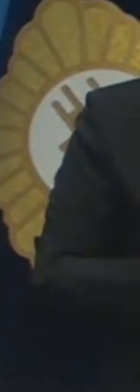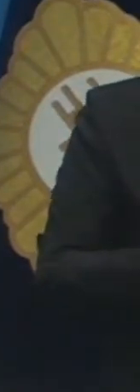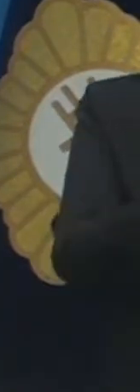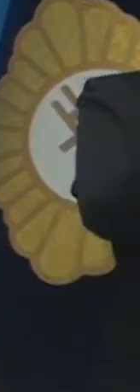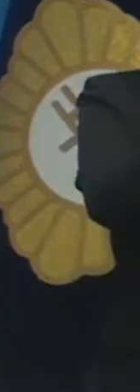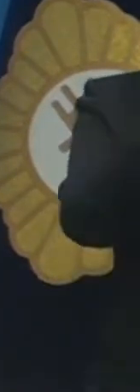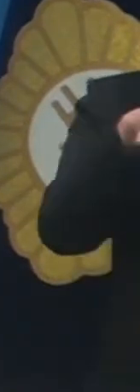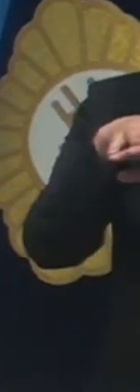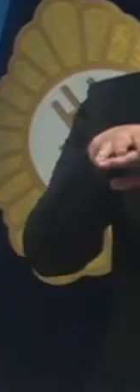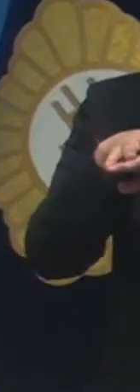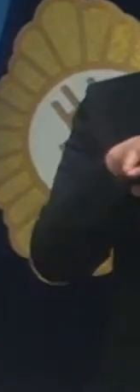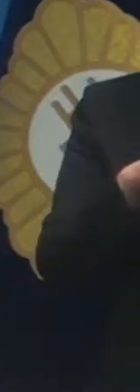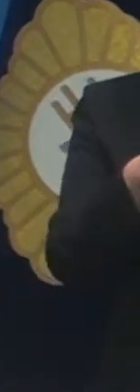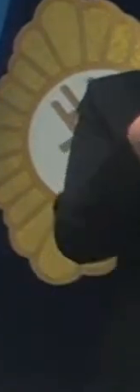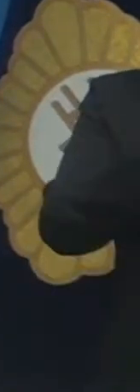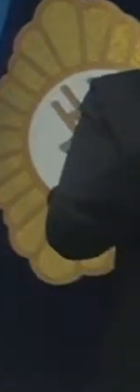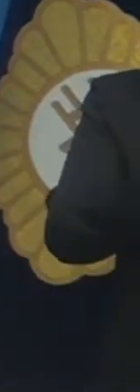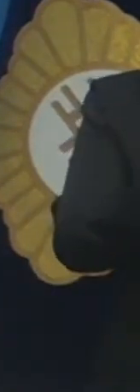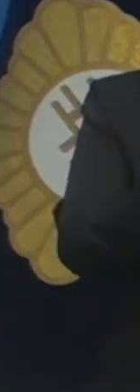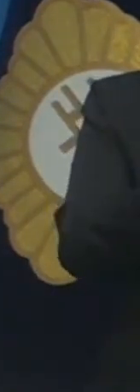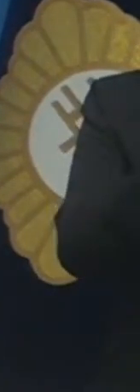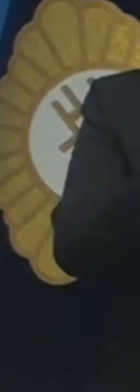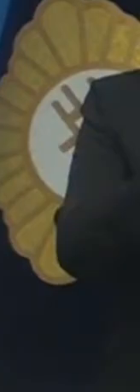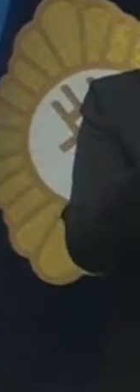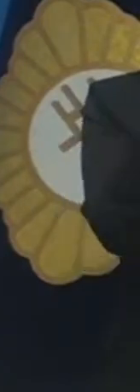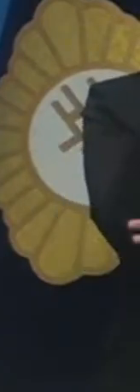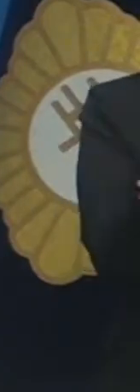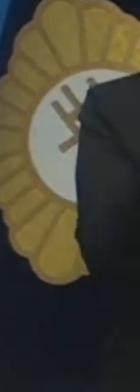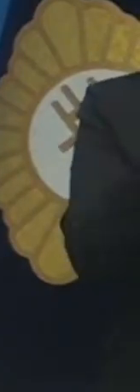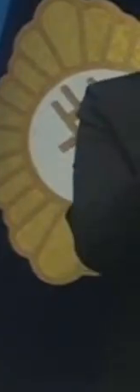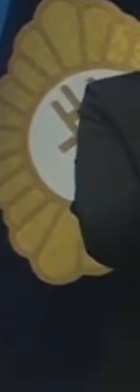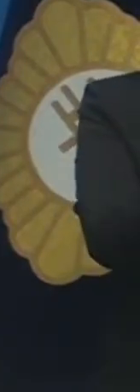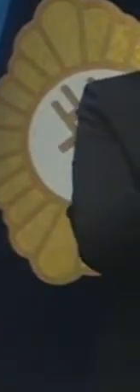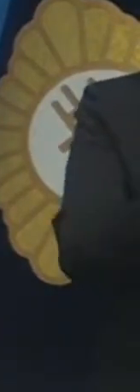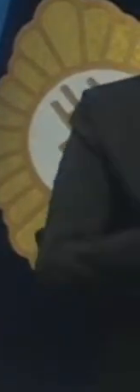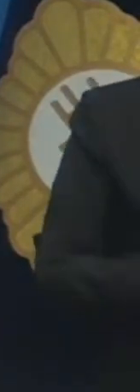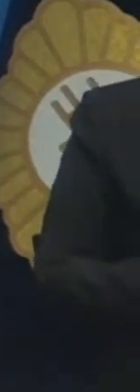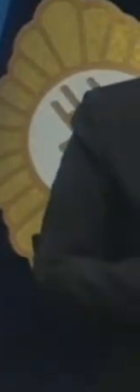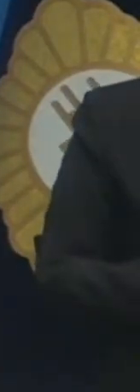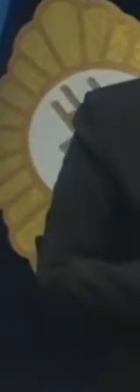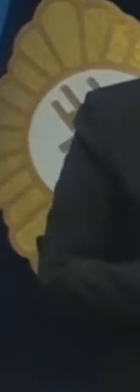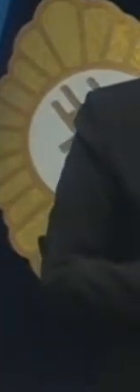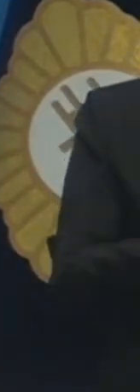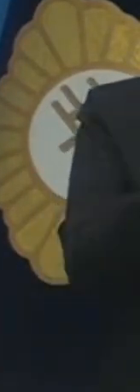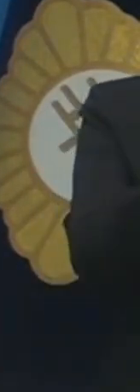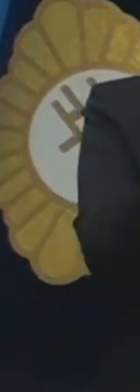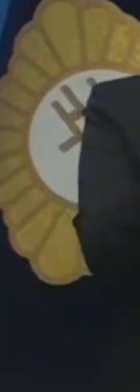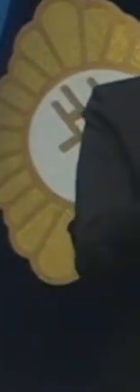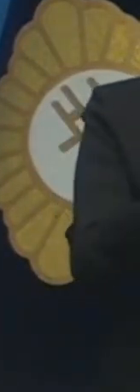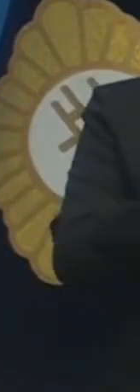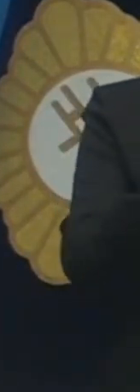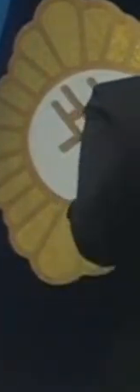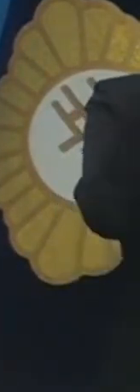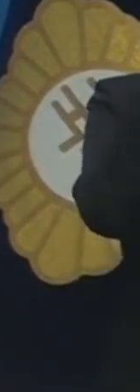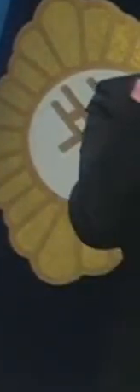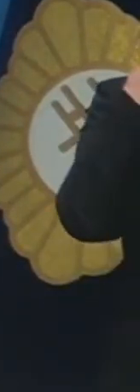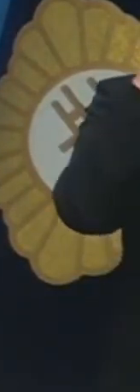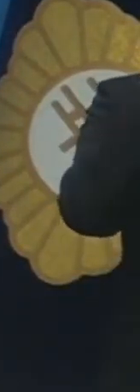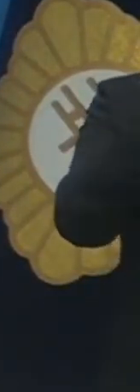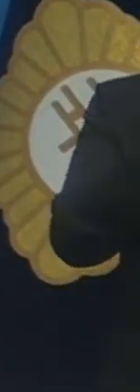구조적, 제도적 불신의 결과입니다. 그 중심에는 대학